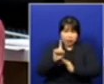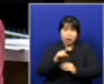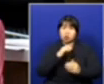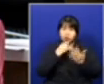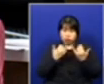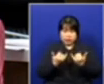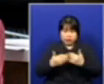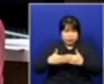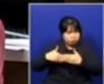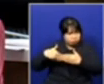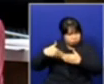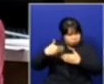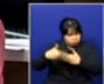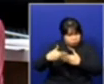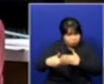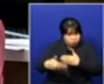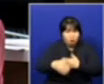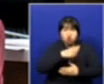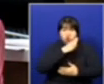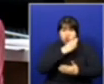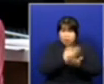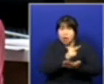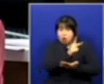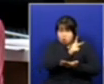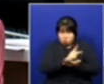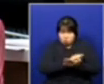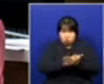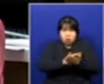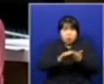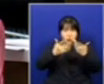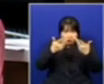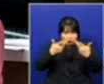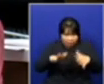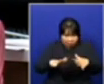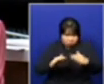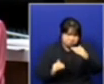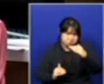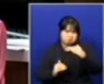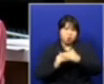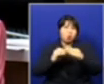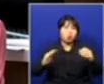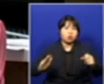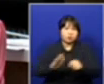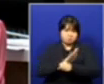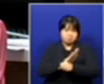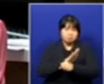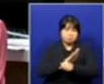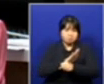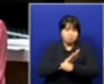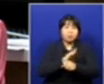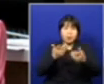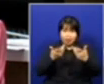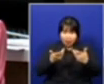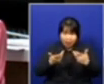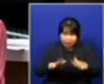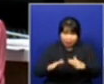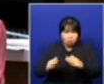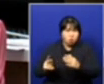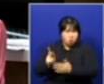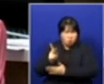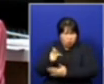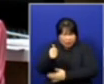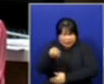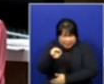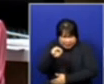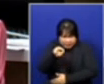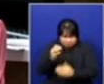ไปนะครับท่านกู้เงินไปเป็นที่เรียบร้อยเขาเรียกกันว่าชนเพดานแล้วท่านสามารถกู้ได้อีกนิดหน่อย